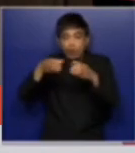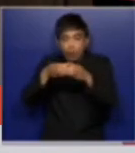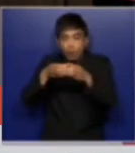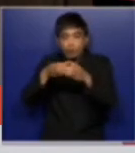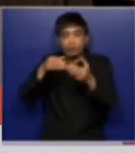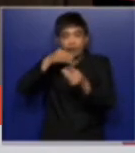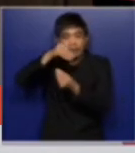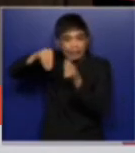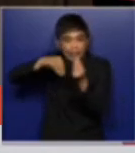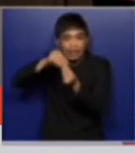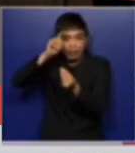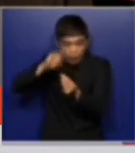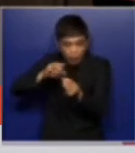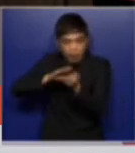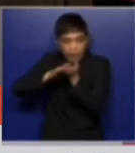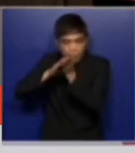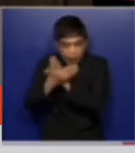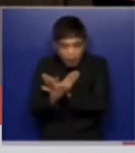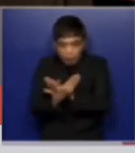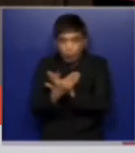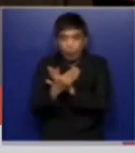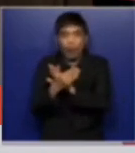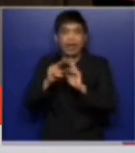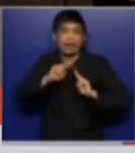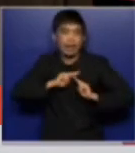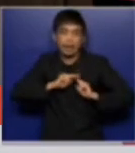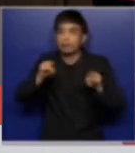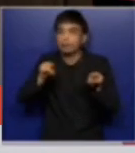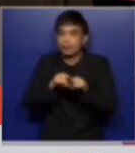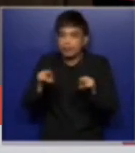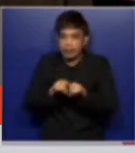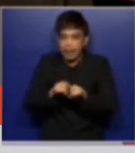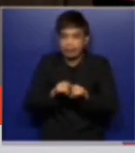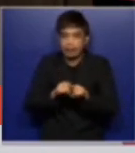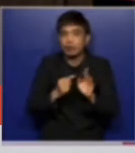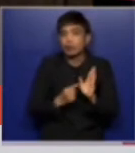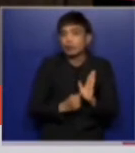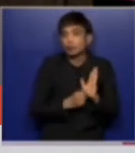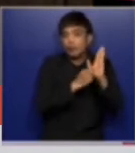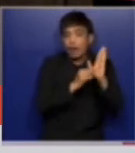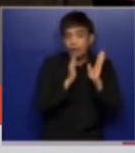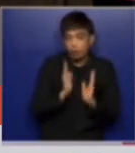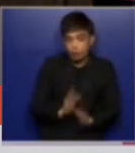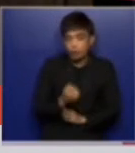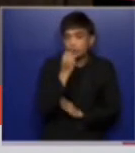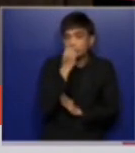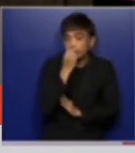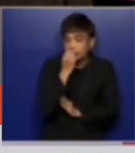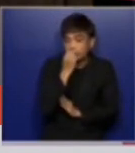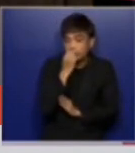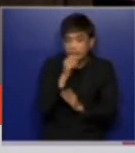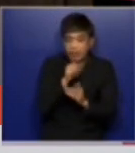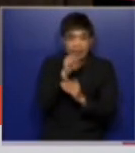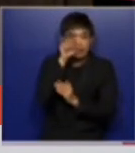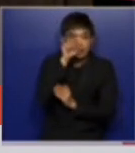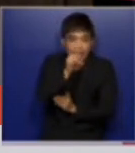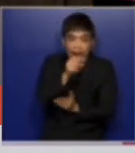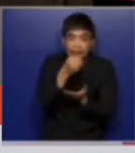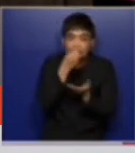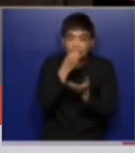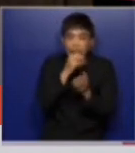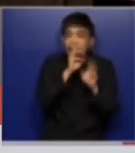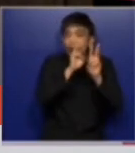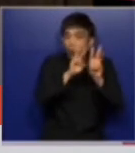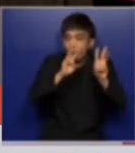าวะที่เกิดขึ้นในขณะนี้เช่นวันนี้คนบริโภคอาหารโดยสั่งซื้อสินค้าออนไ